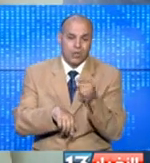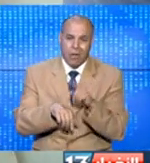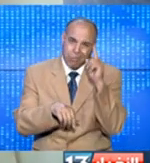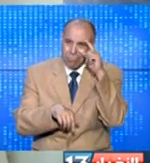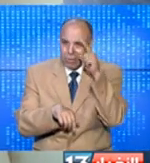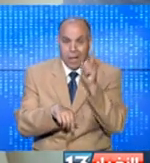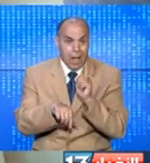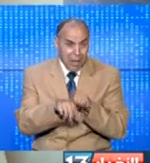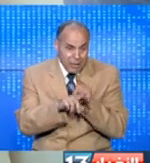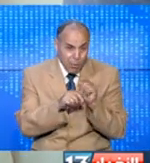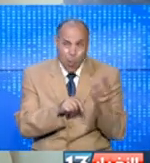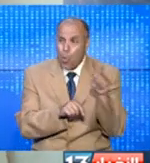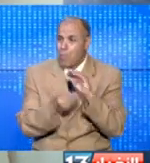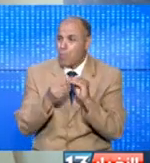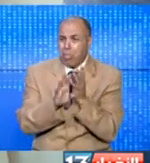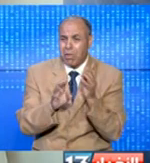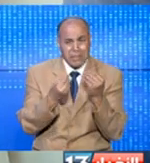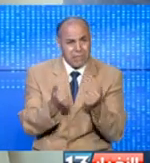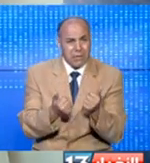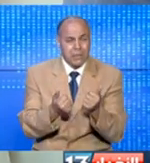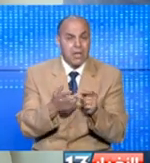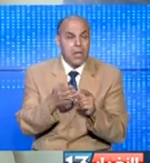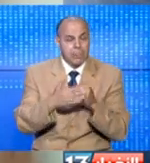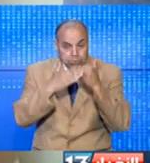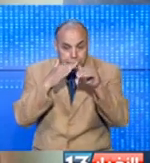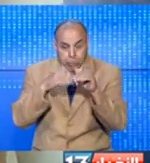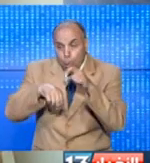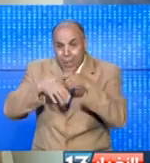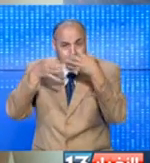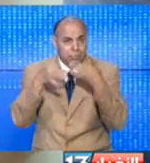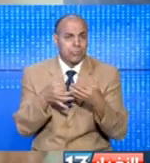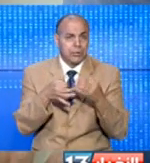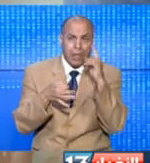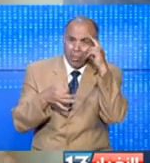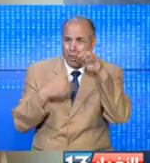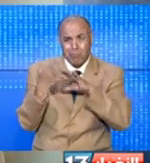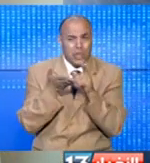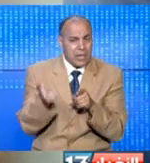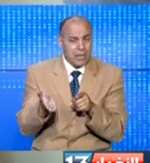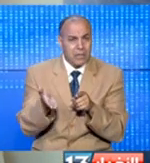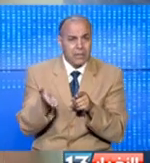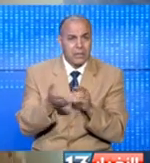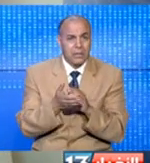اذا كان ا احترموا التوقيت اللي مبعوث في الارساليه اه اه ما يصير